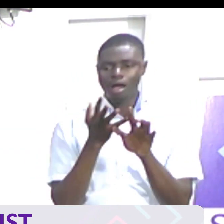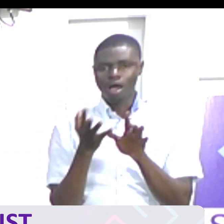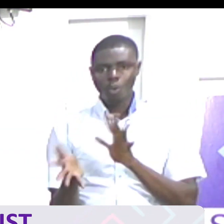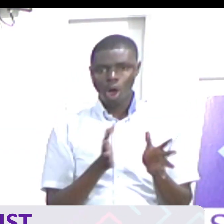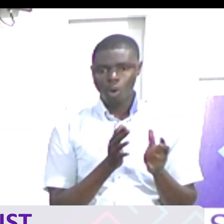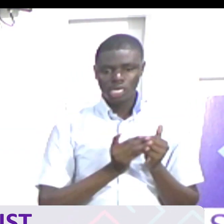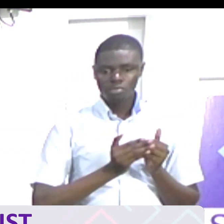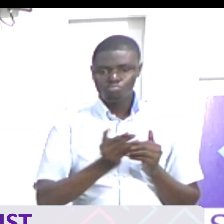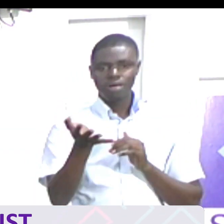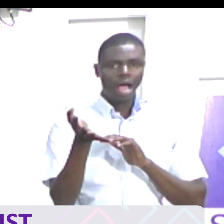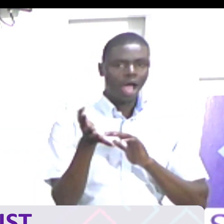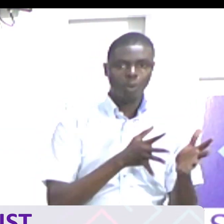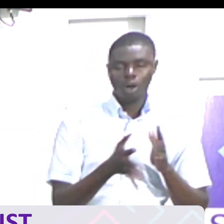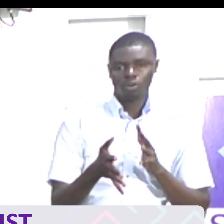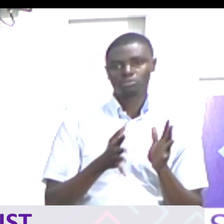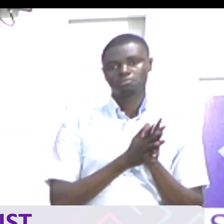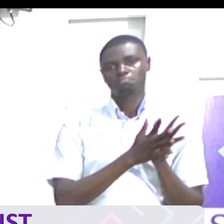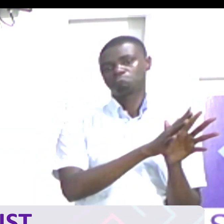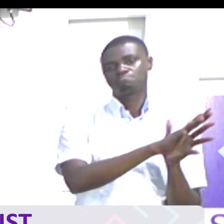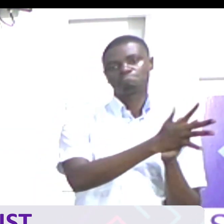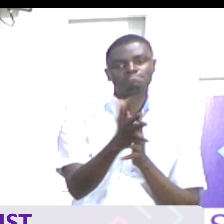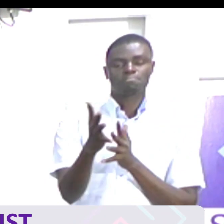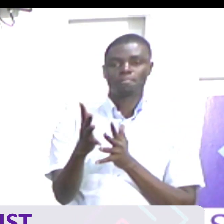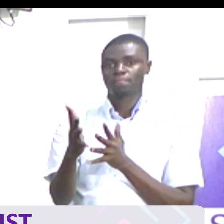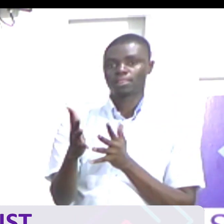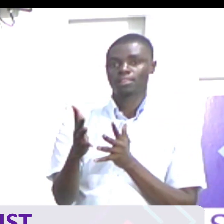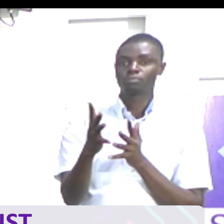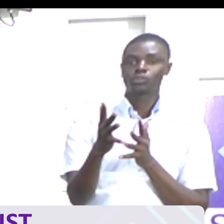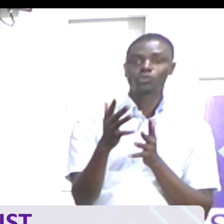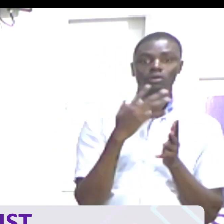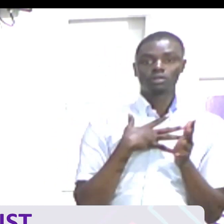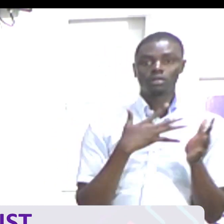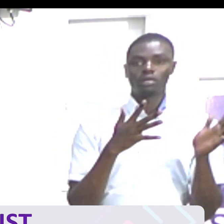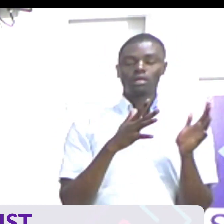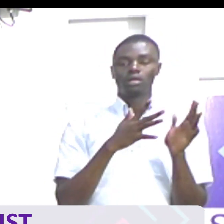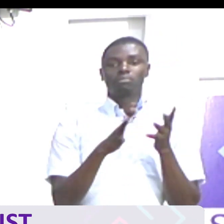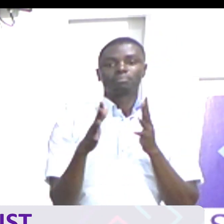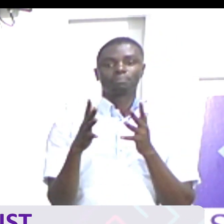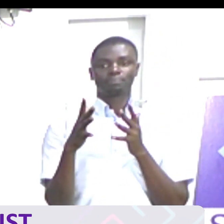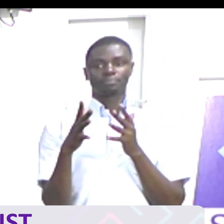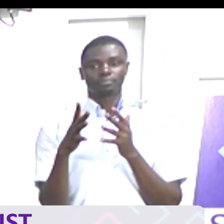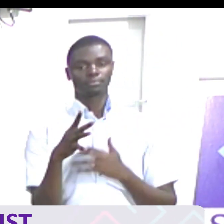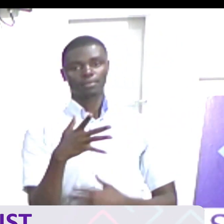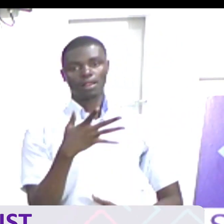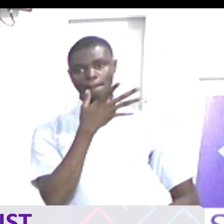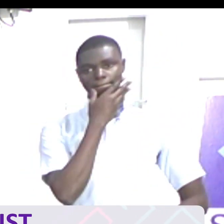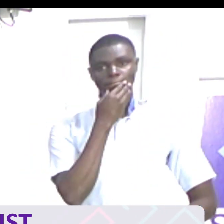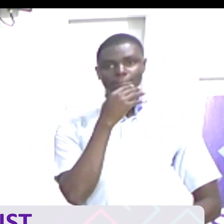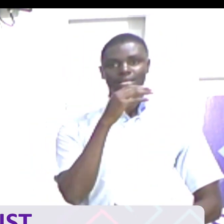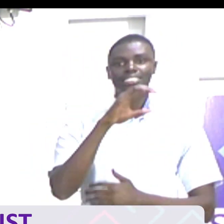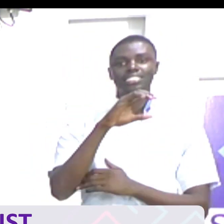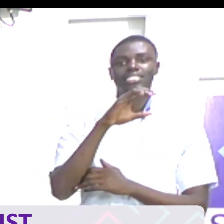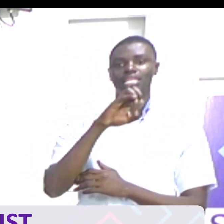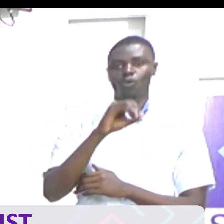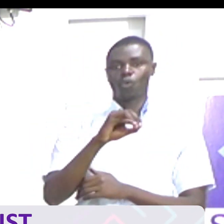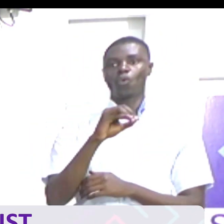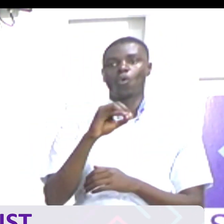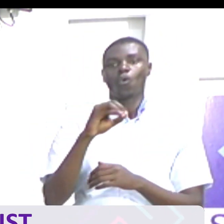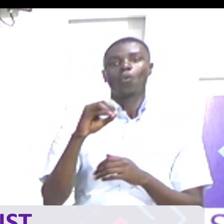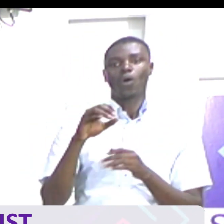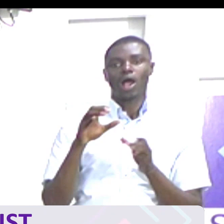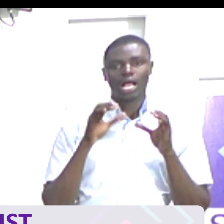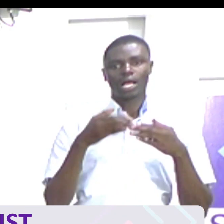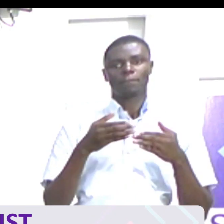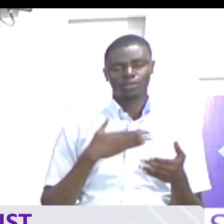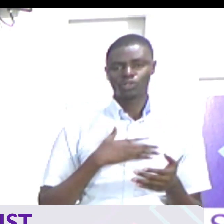will go. One thing I do say, a big shout out to hata tuambie Jonko Bazenga dadi pale. Mr. CEO wa issue tunafanya.